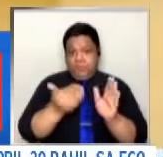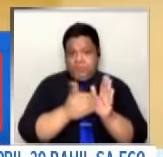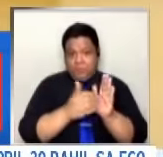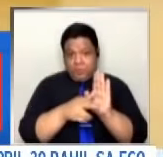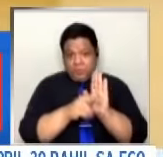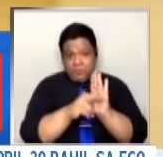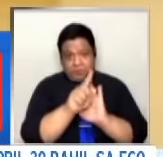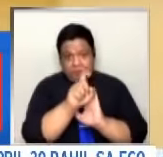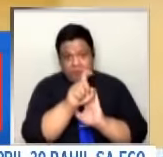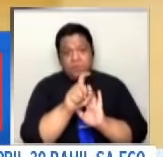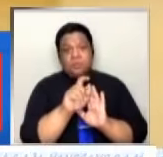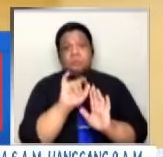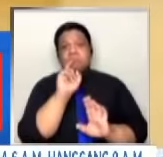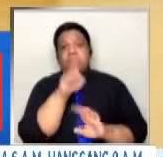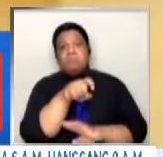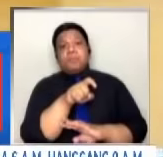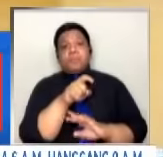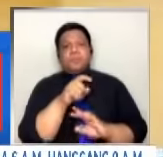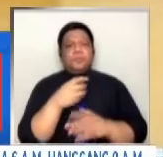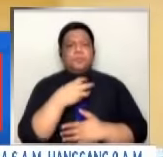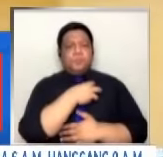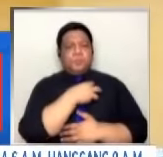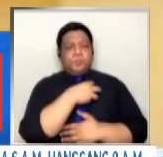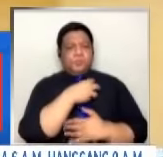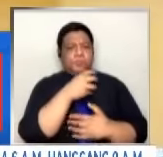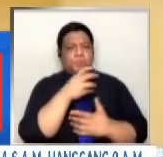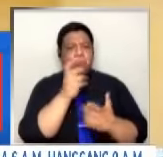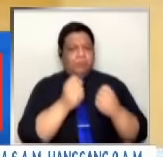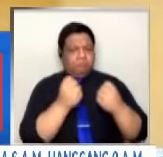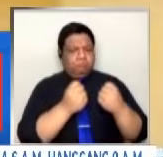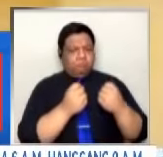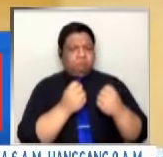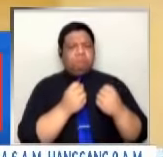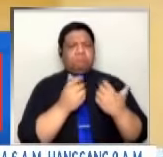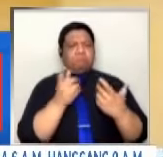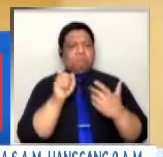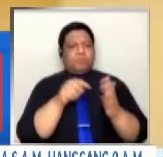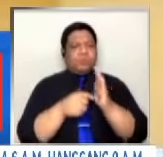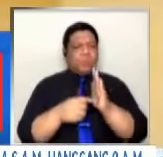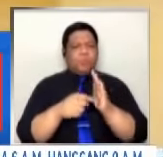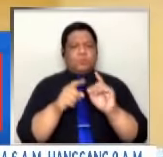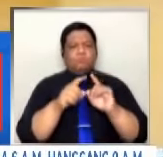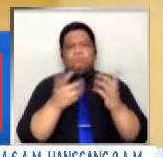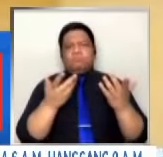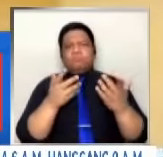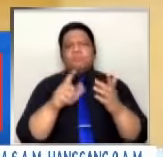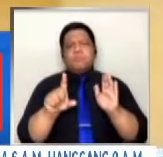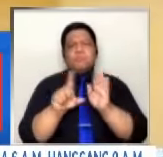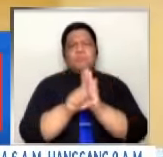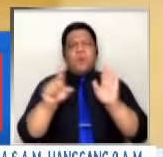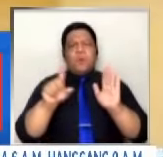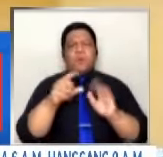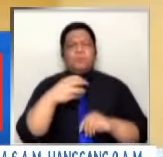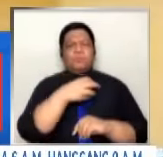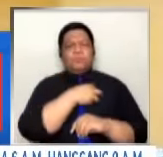mga motorista, mga kapuso sa checkpoint. Ano po yung mga bawal gawin ng mga pulis sa checkpoint, General?